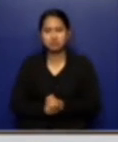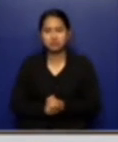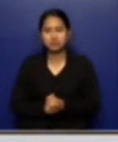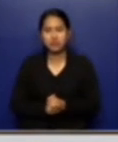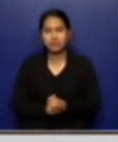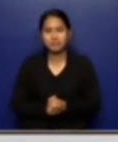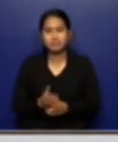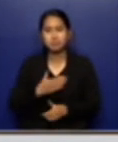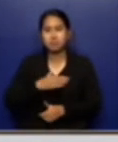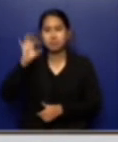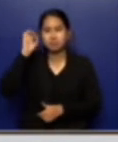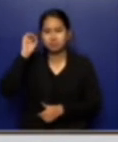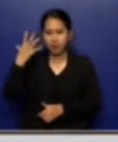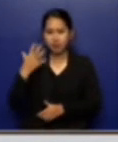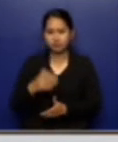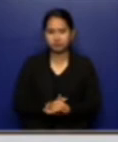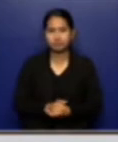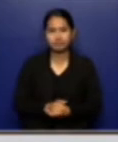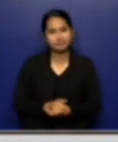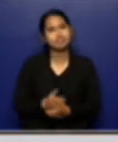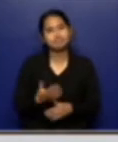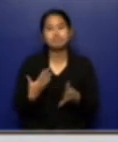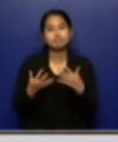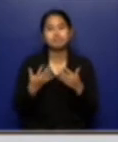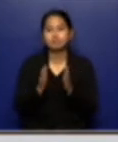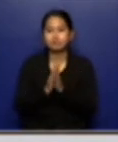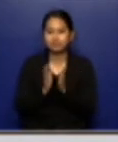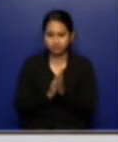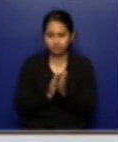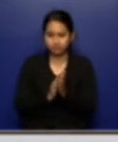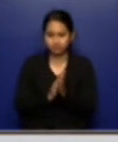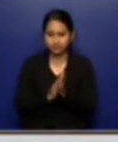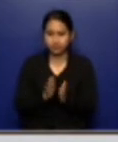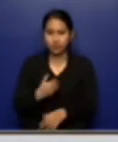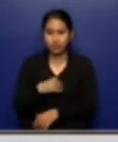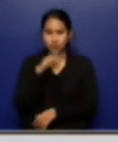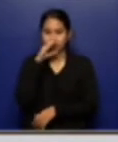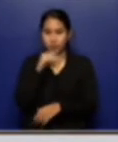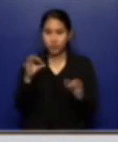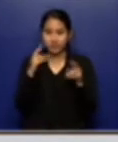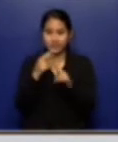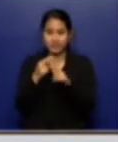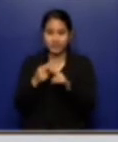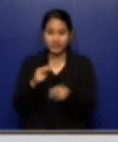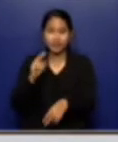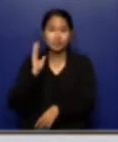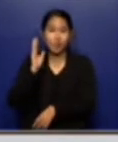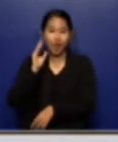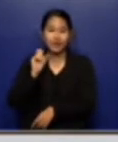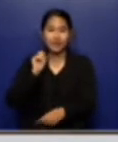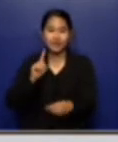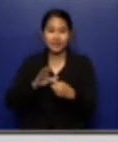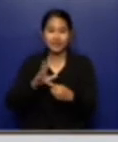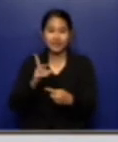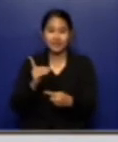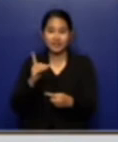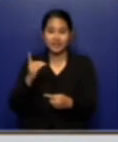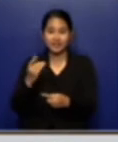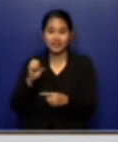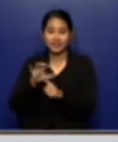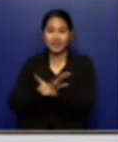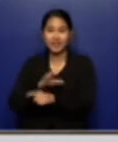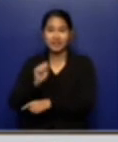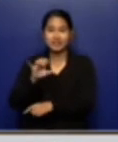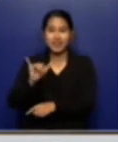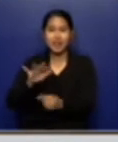ผมก็ไม่เข้าใจแต่ก็ชื่นชมขออนุญาตเอ่ยนามท่านศักดิ์สยามรัฐมนตรีคมนาคม